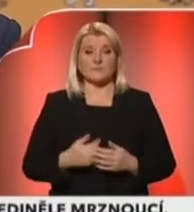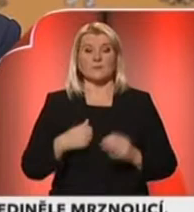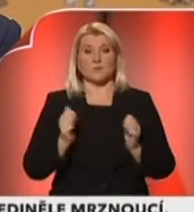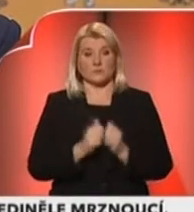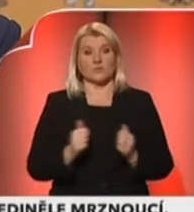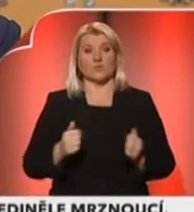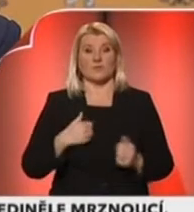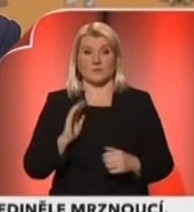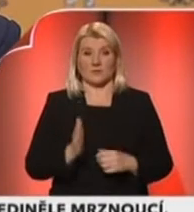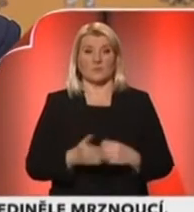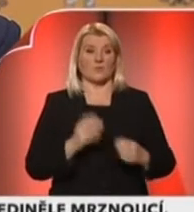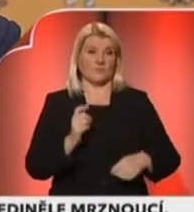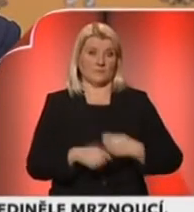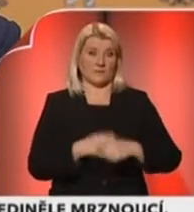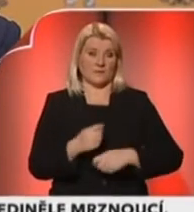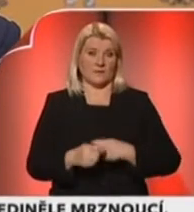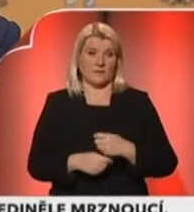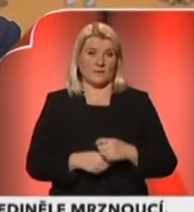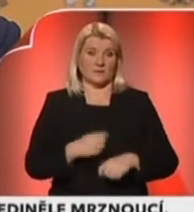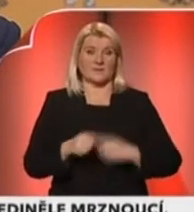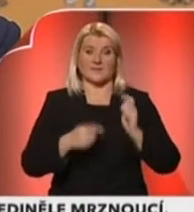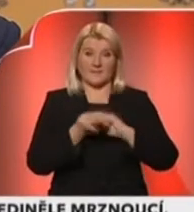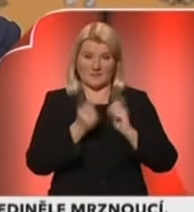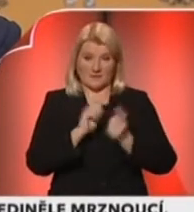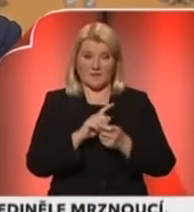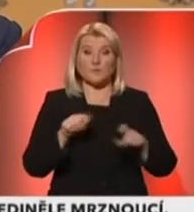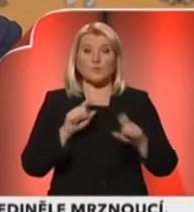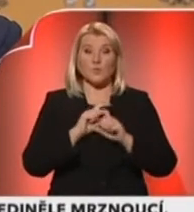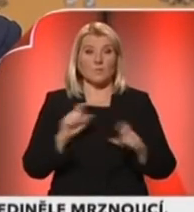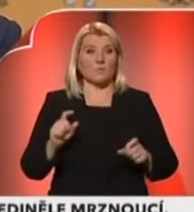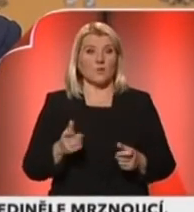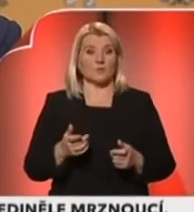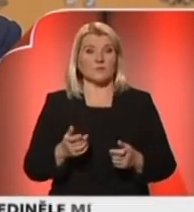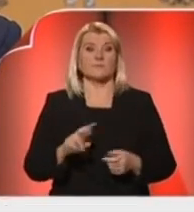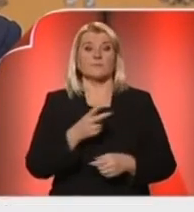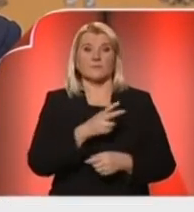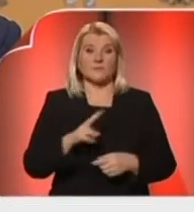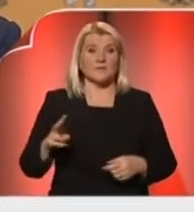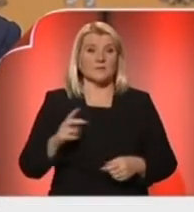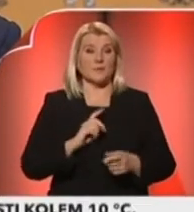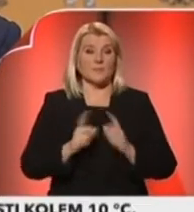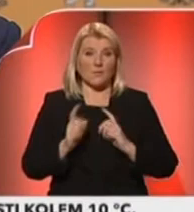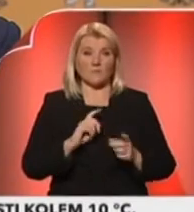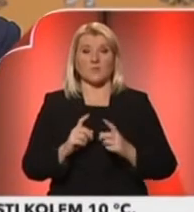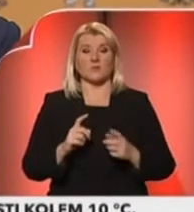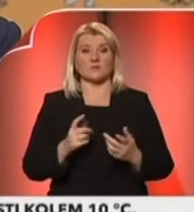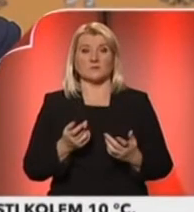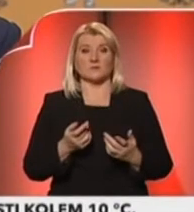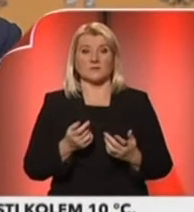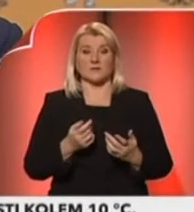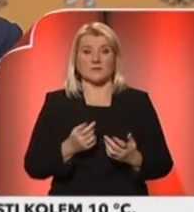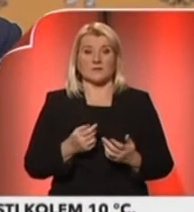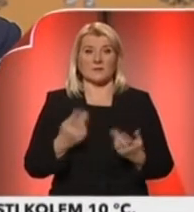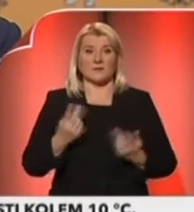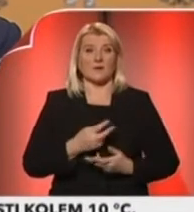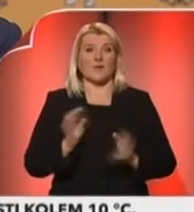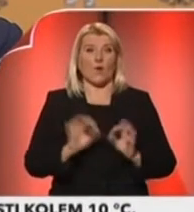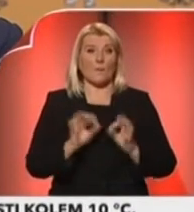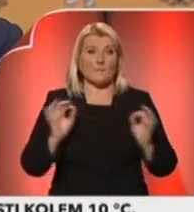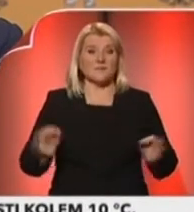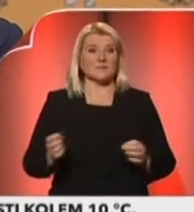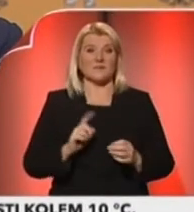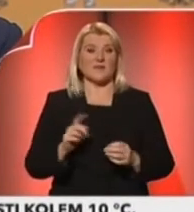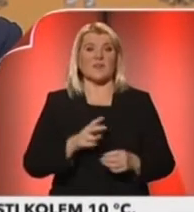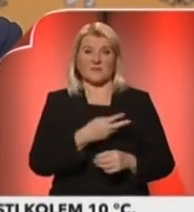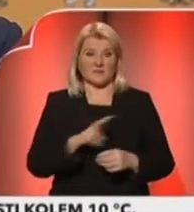Určitě povedeme jednání, protože některé provozy ne, že budeme omezovat,